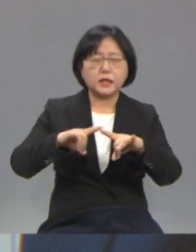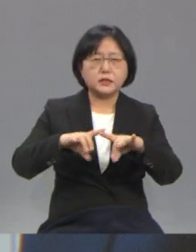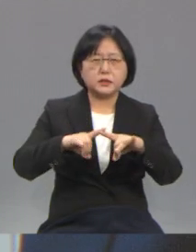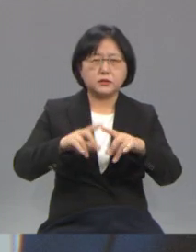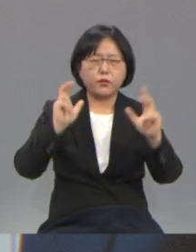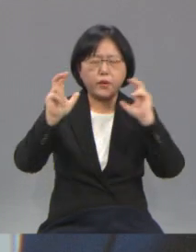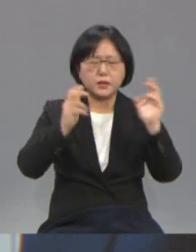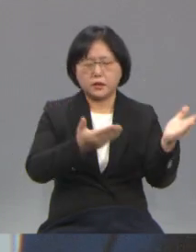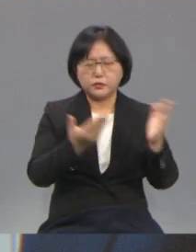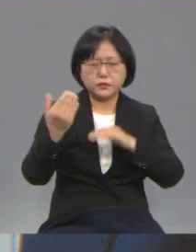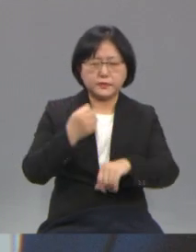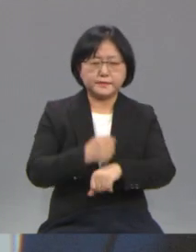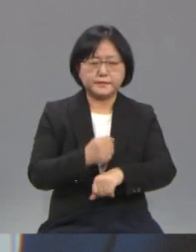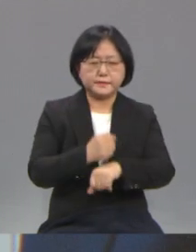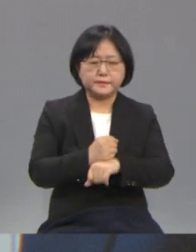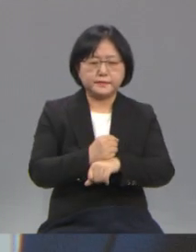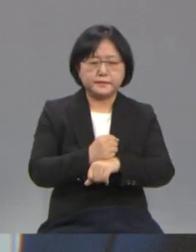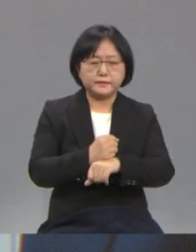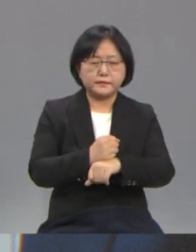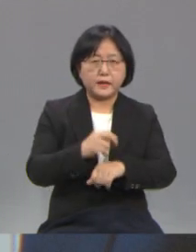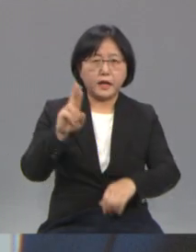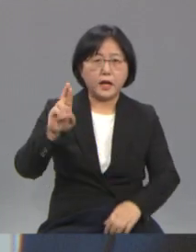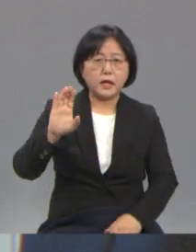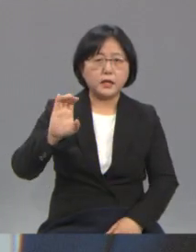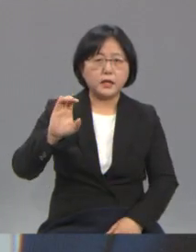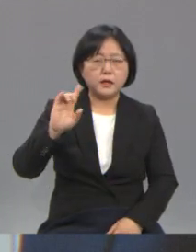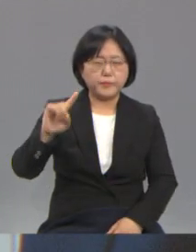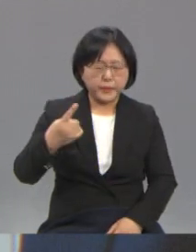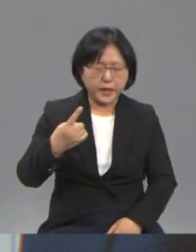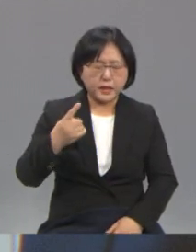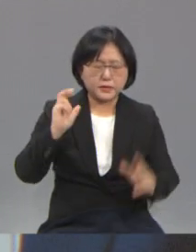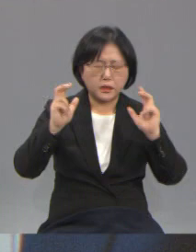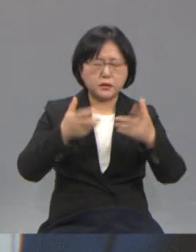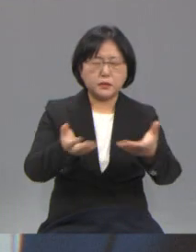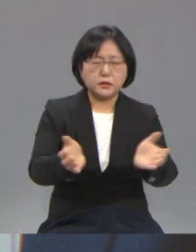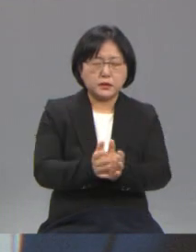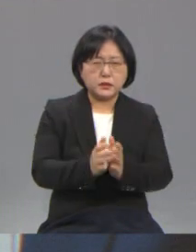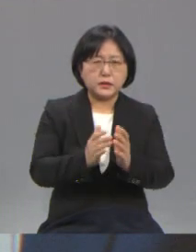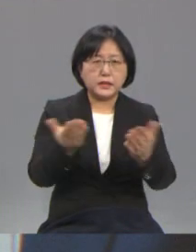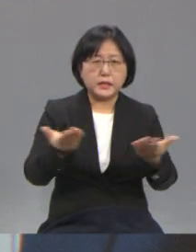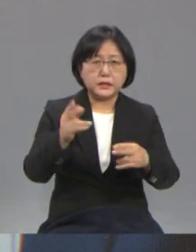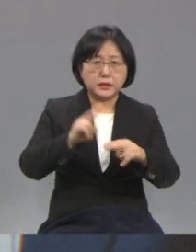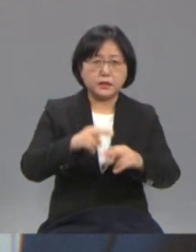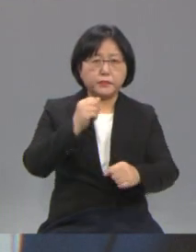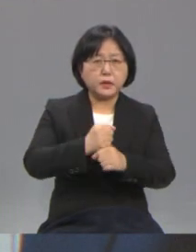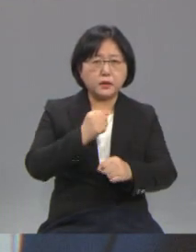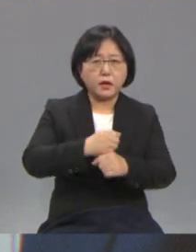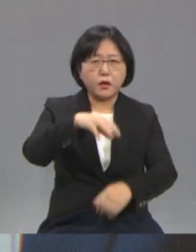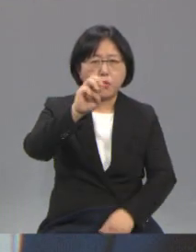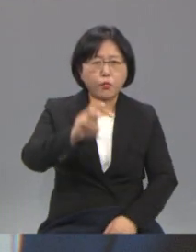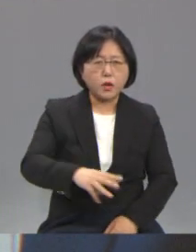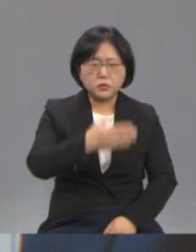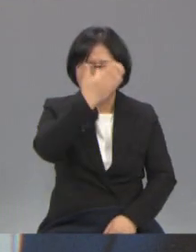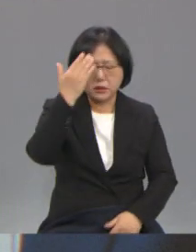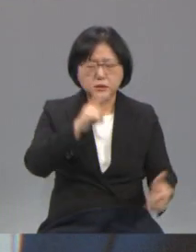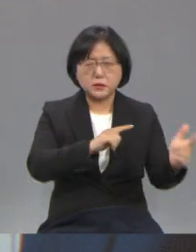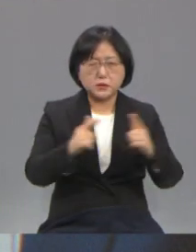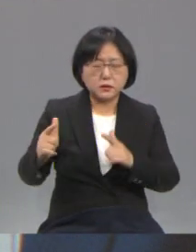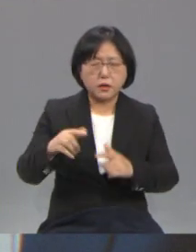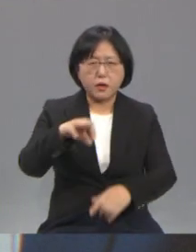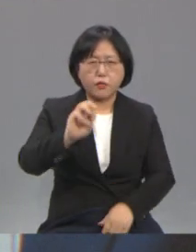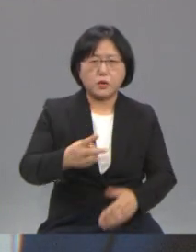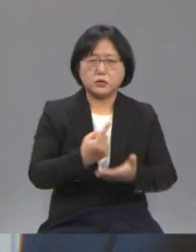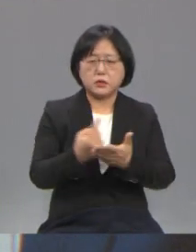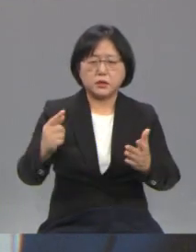등의 기업을 유치하겠습니다 알리백 녹색 산업 단지로 일자리를 만들어 광주의 청년들이